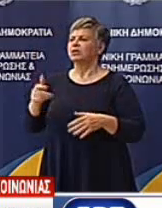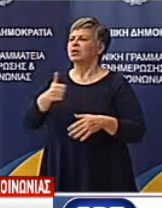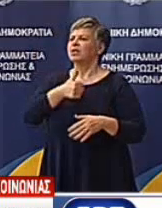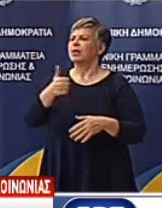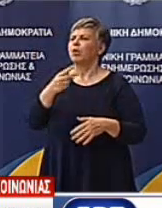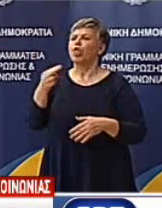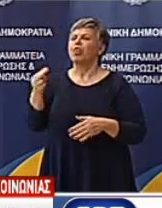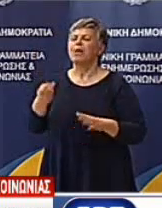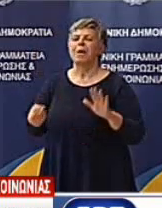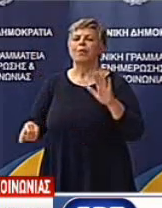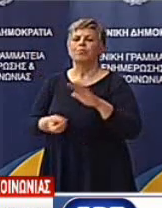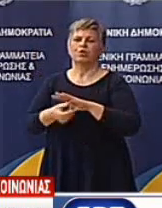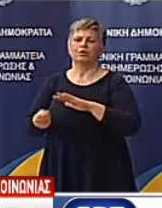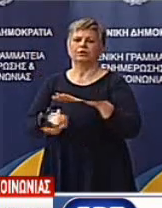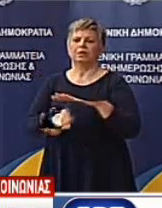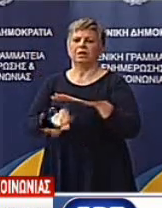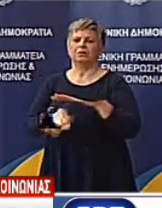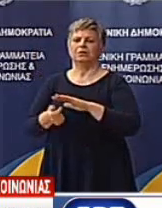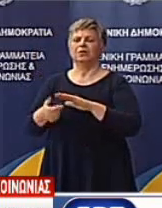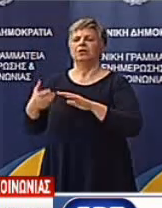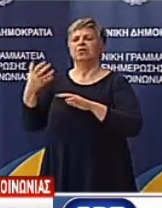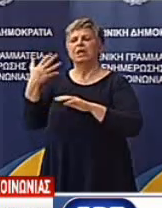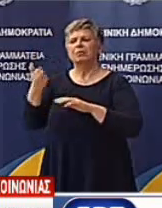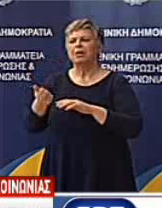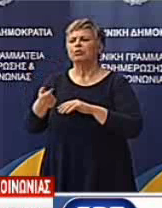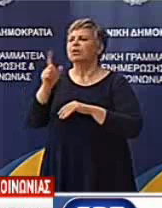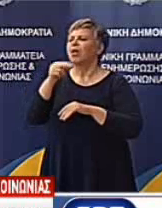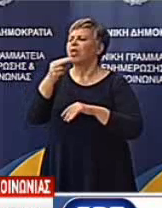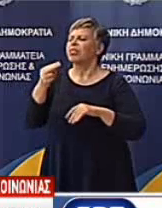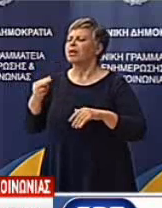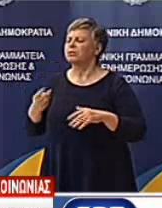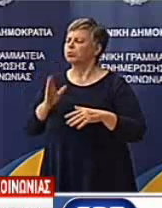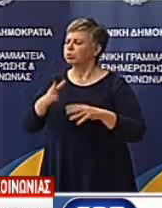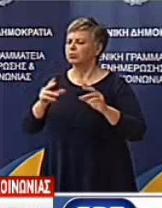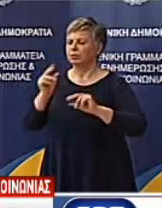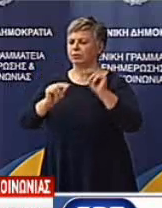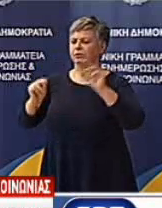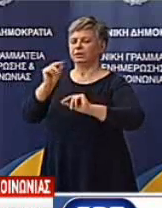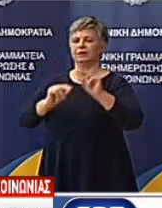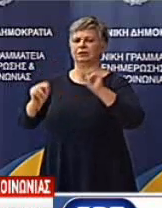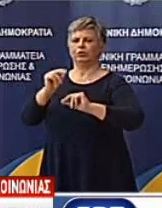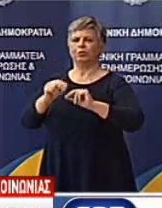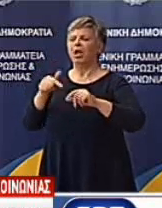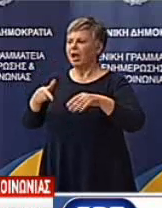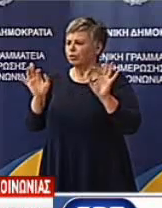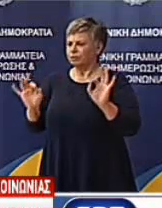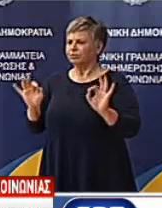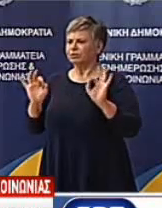μια συζήτηση πολιτικών αρχηγών γίνεται και μια μεγαλύτερη συζήτηση και αυτό είναι απολύτως φυσιολογικό.